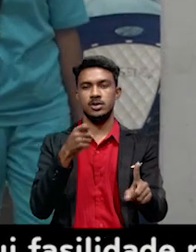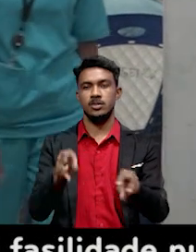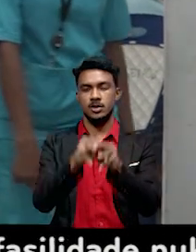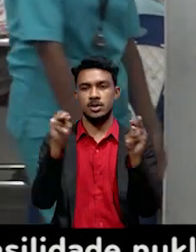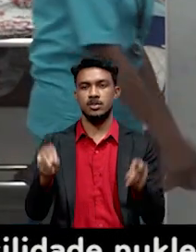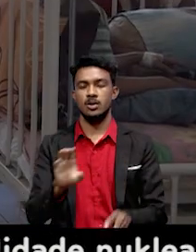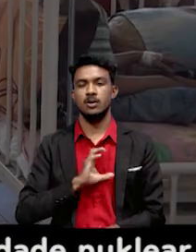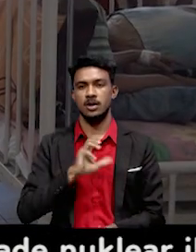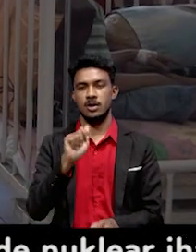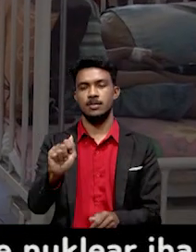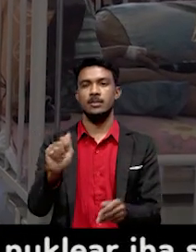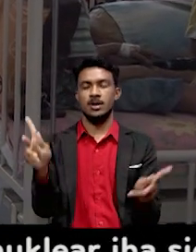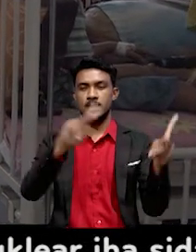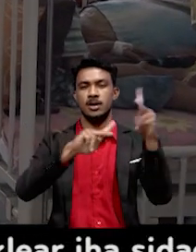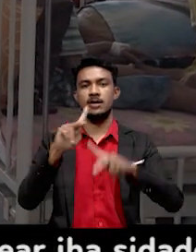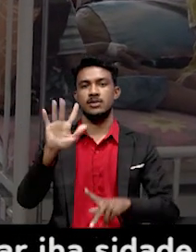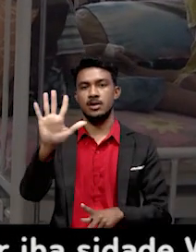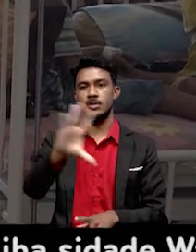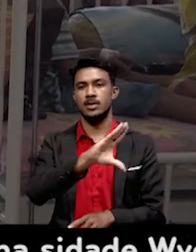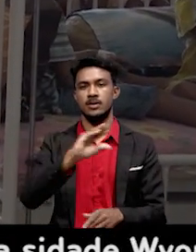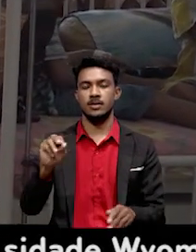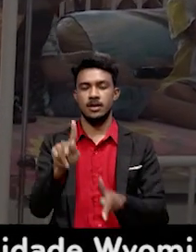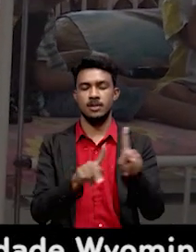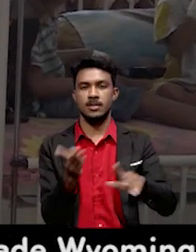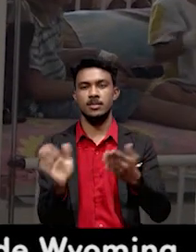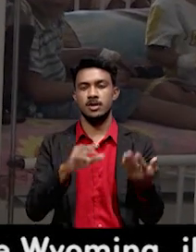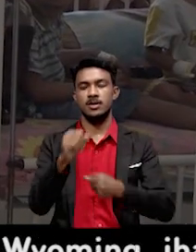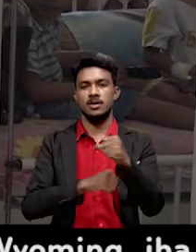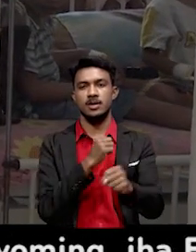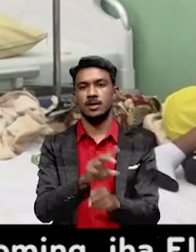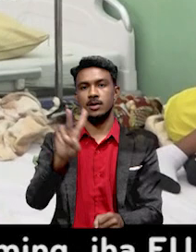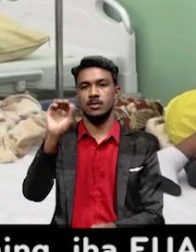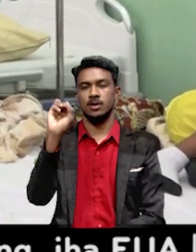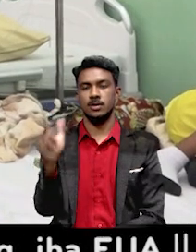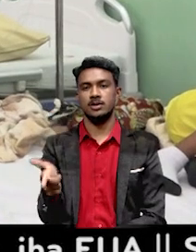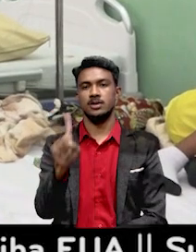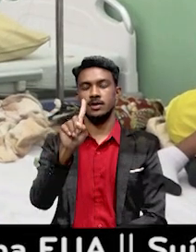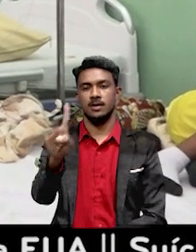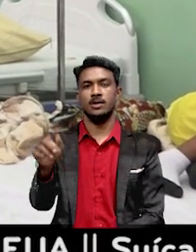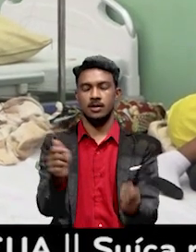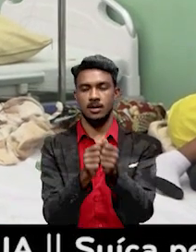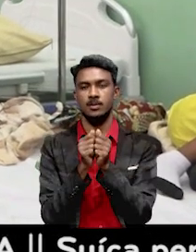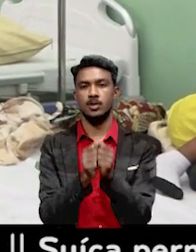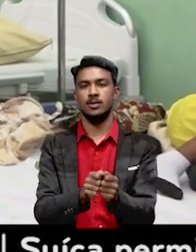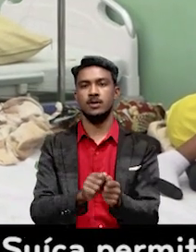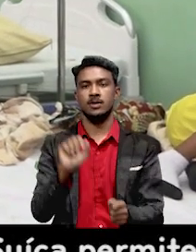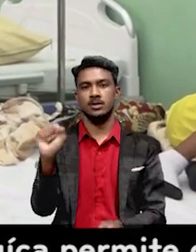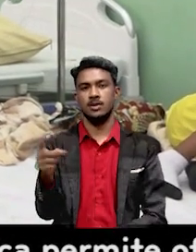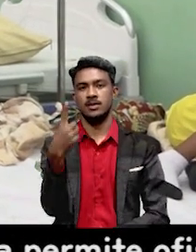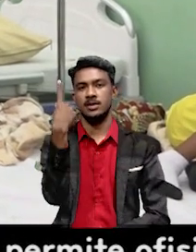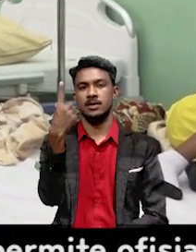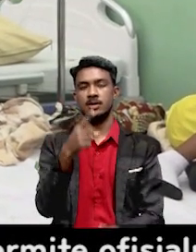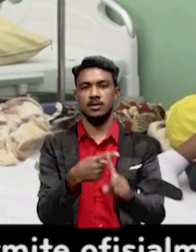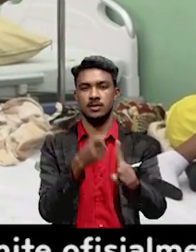kazu lima. Komparasaun kazu obitu husi tinan rihunrua ronulu resin ida, ho total sanulu resin ida, husi